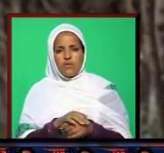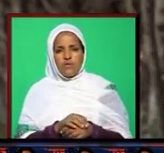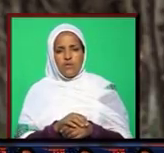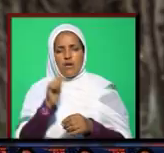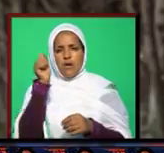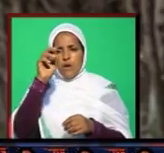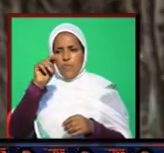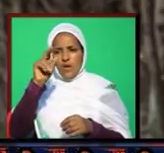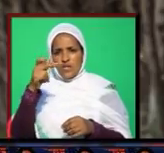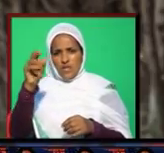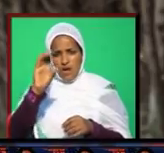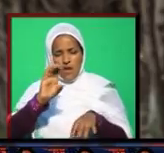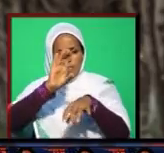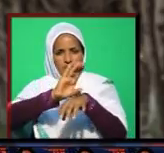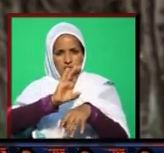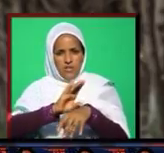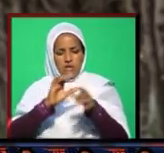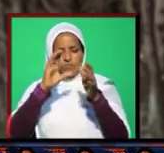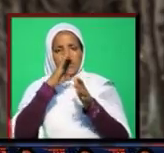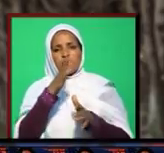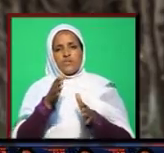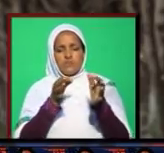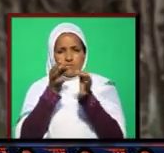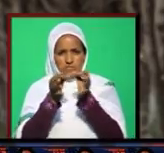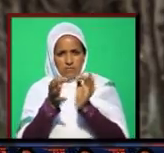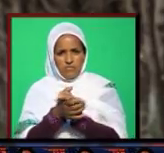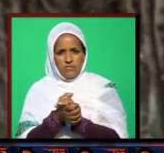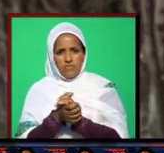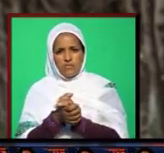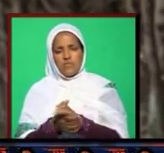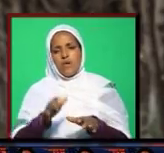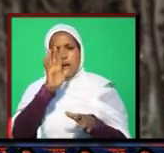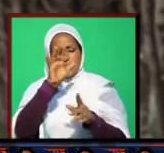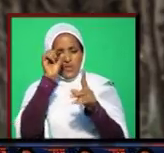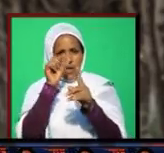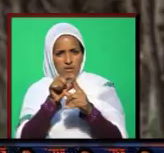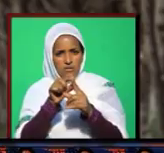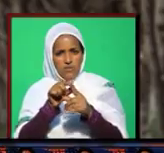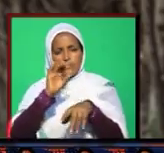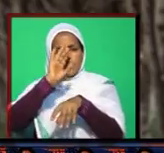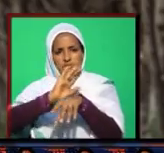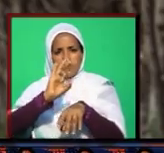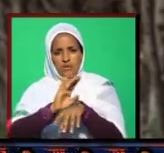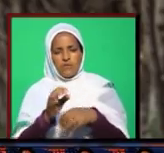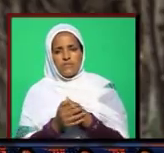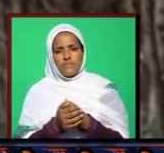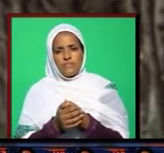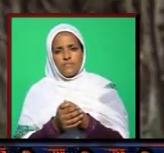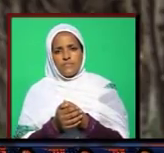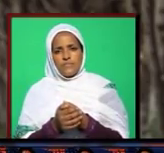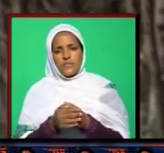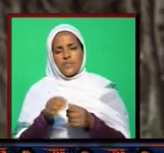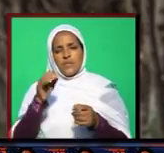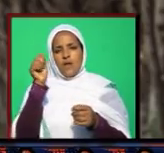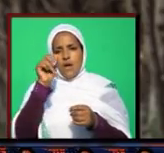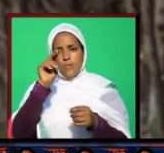የሚገልጻቸው እነዚህን እፈቅድ እንግር አምስተ ቃላት አእማዴሃ ለቤተ ክርስቲያን አይማደ ምስጢር የተባሉት አምስቱ አይማደ ምስጢር ይሄ ነው መሰረታቸው።